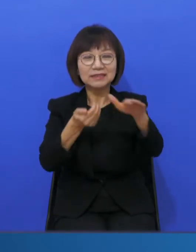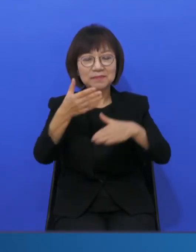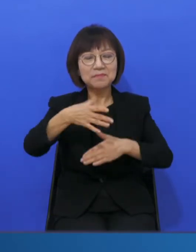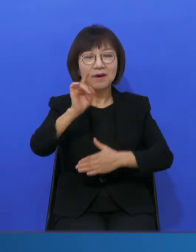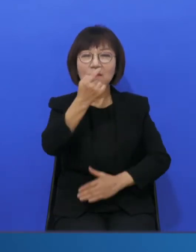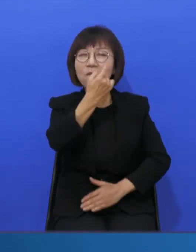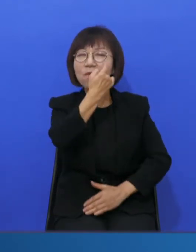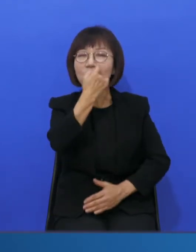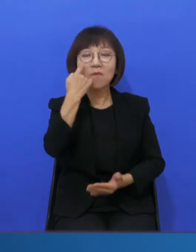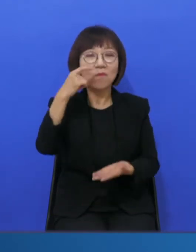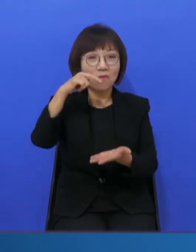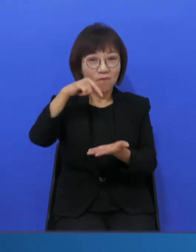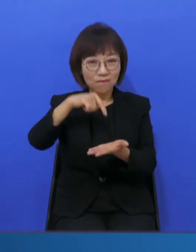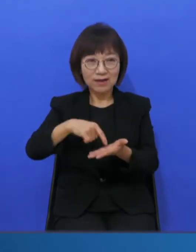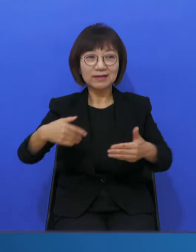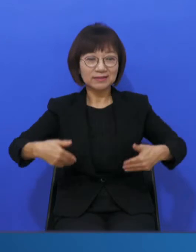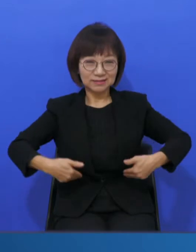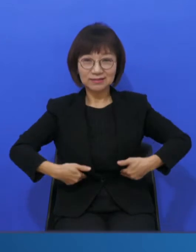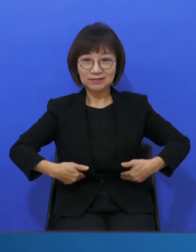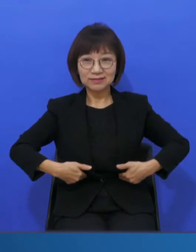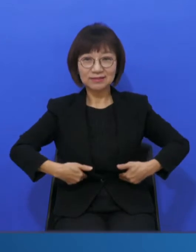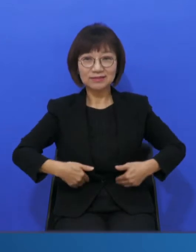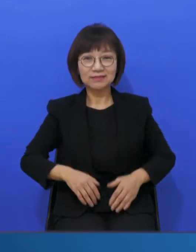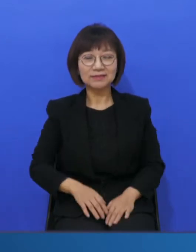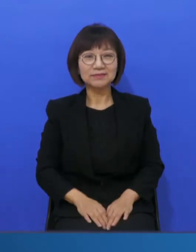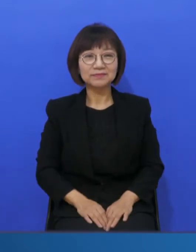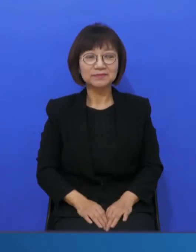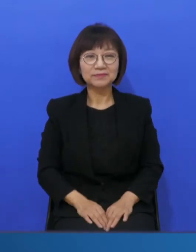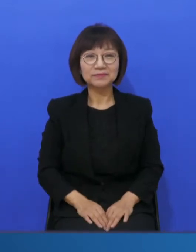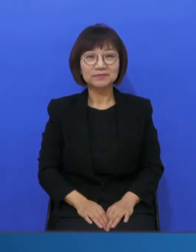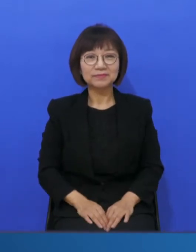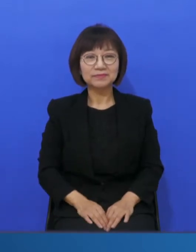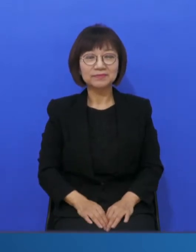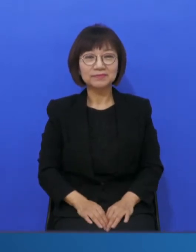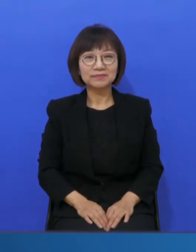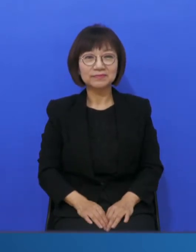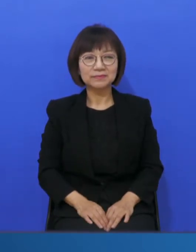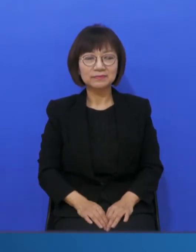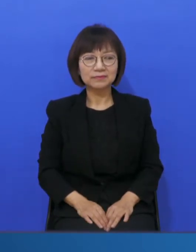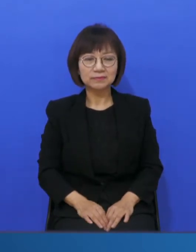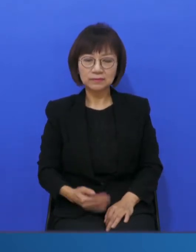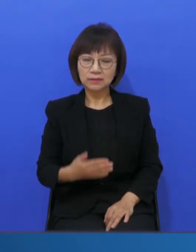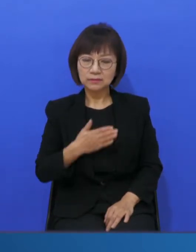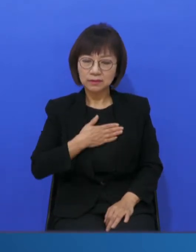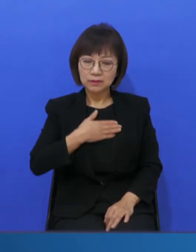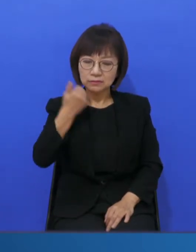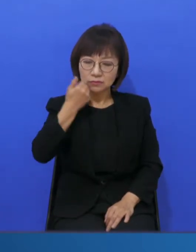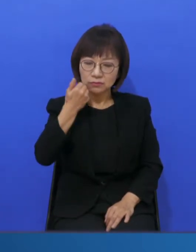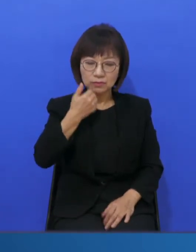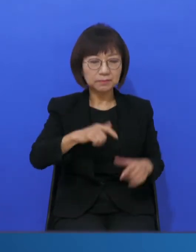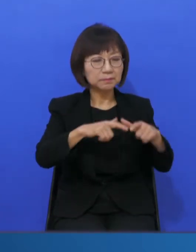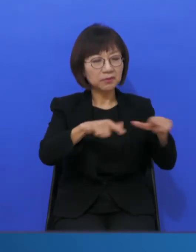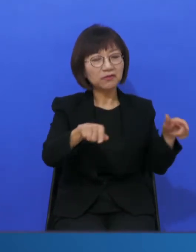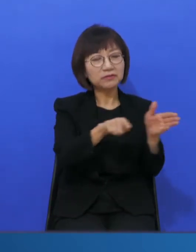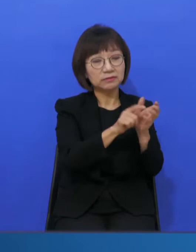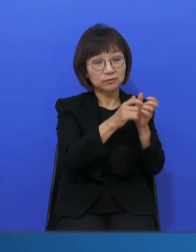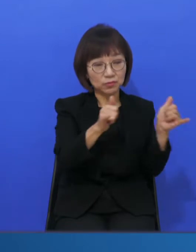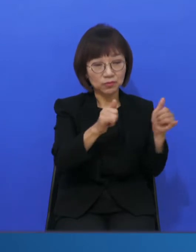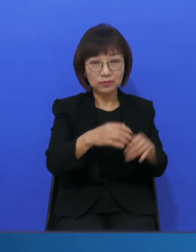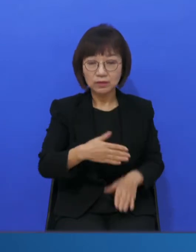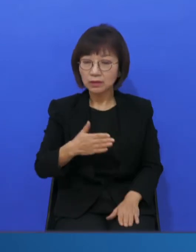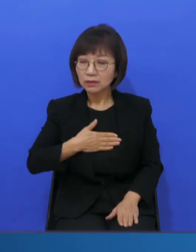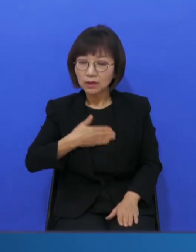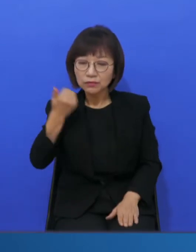확인하고 들어가야 됩니다. And before we hold on to the word, we have to confirm something. 나는 평신도고 새가족이고